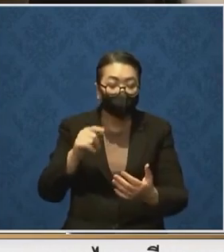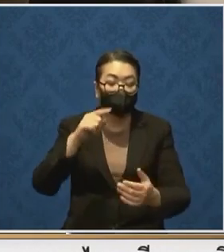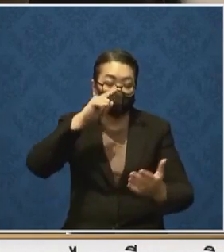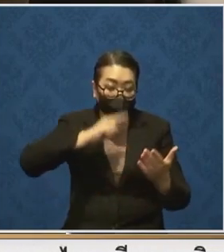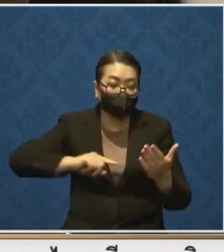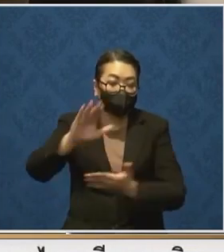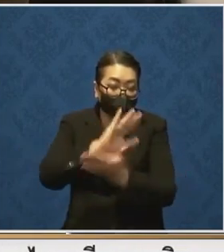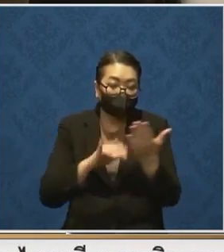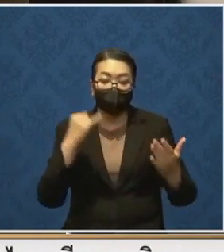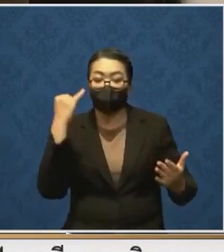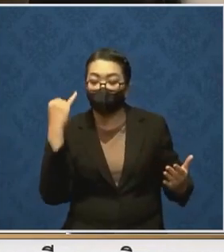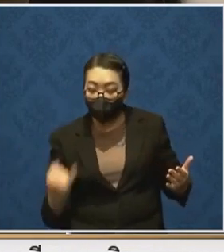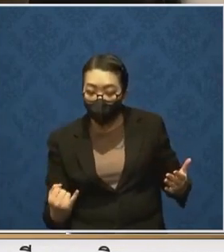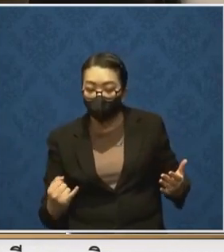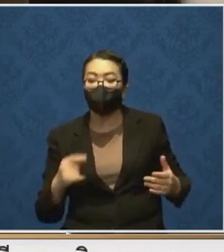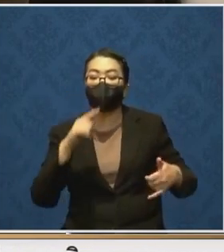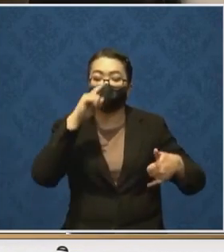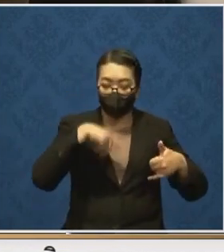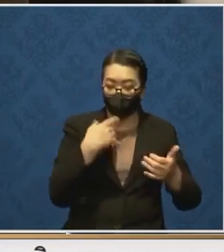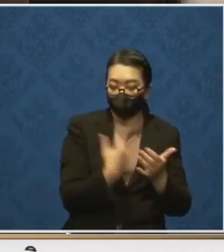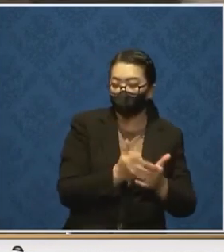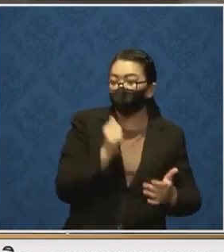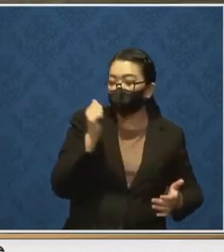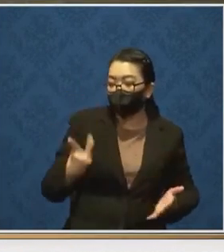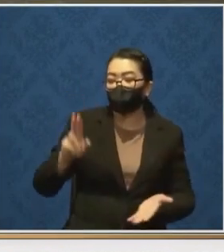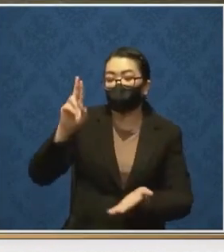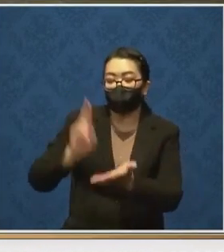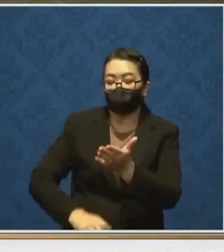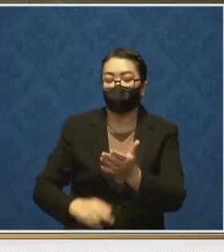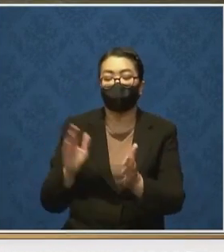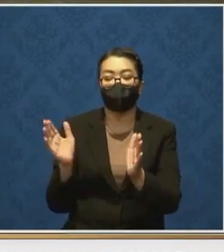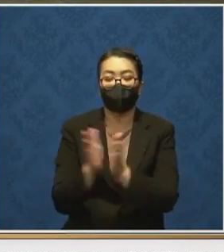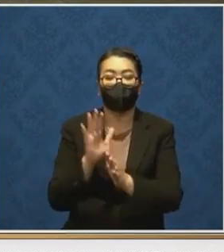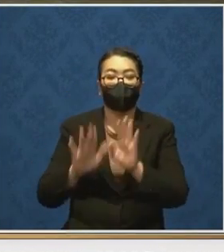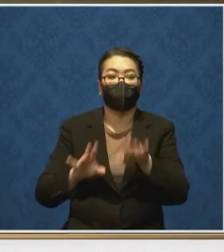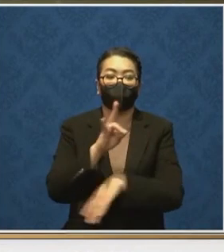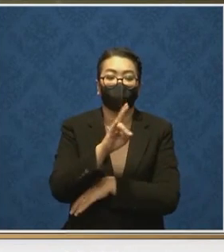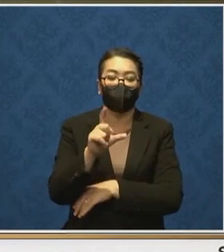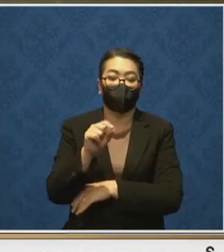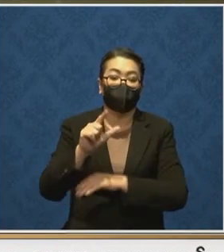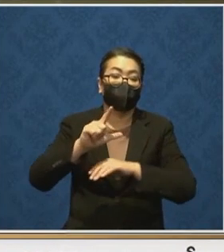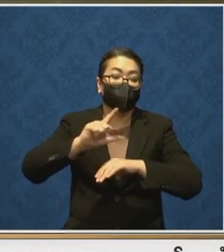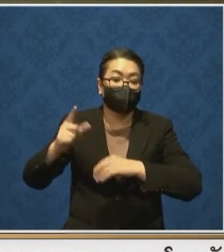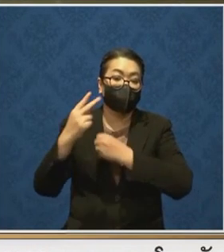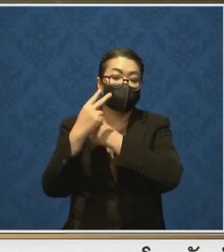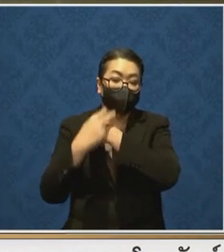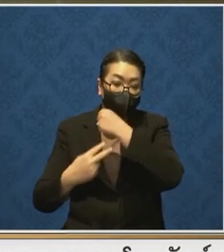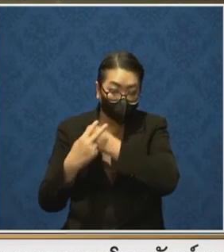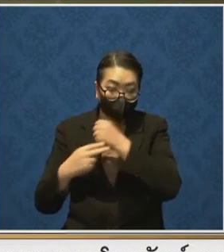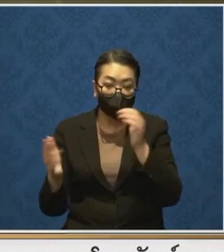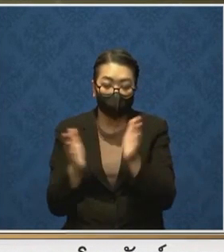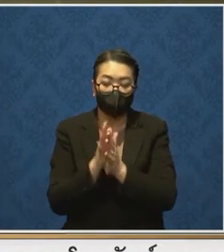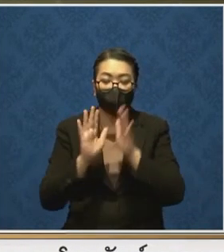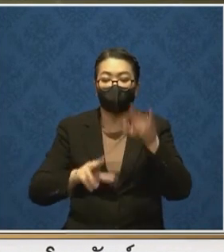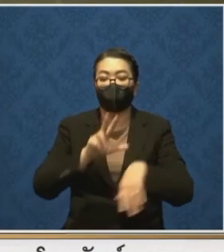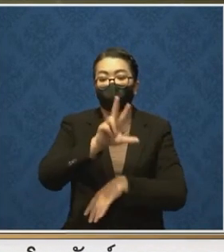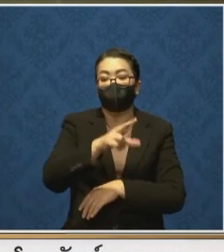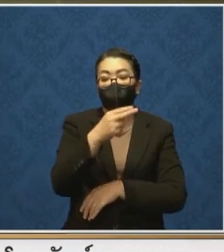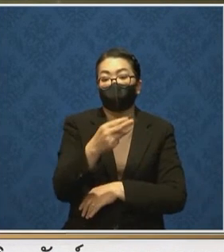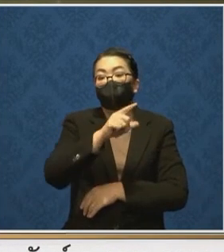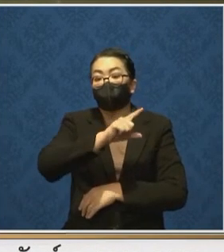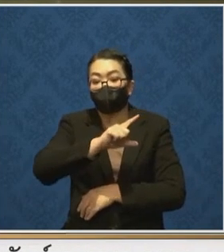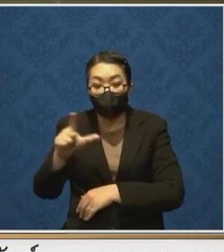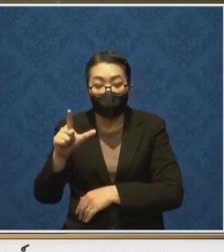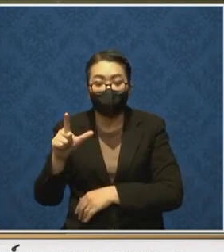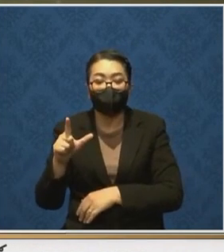ทยแ้คดี ไทยต้องชดใช้ค่าเสียหายเป็จำนนเงิไม่ต่ำกวา 720 ล้านเรียนสหรฐหรอเกือบ 30 ล้านบาไท